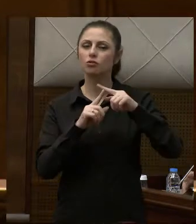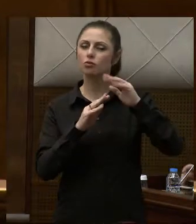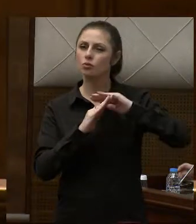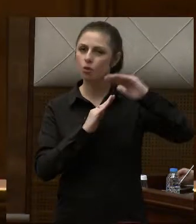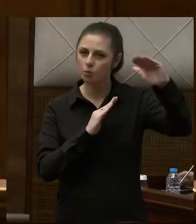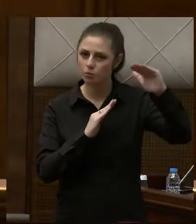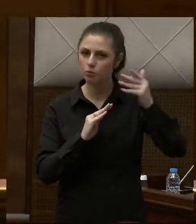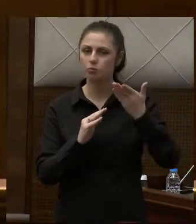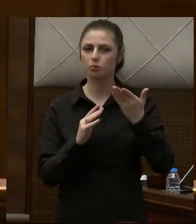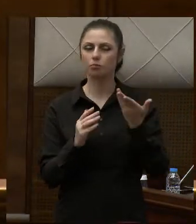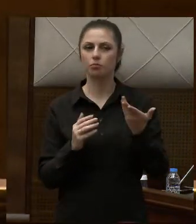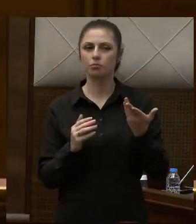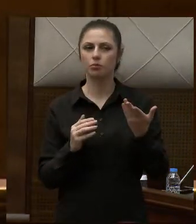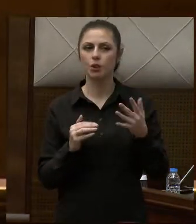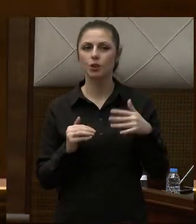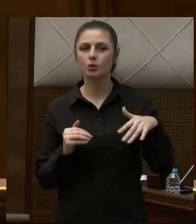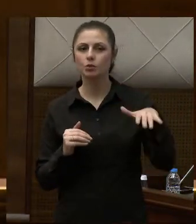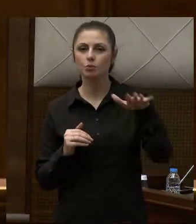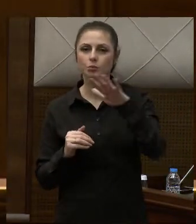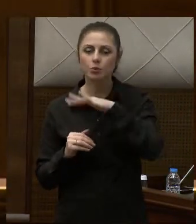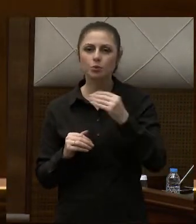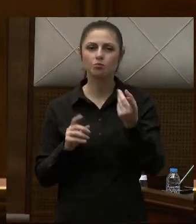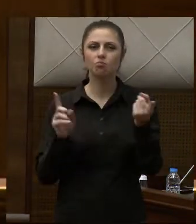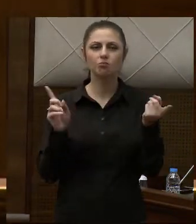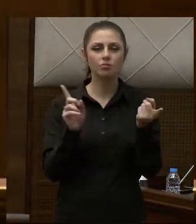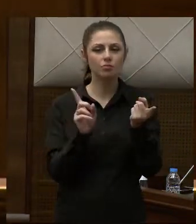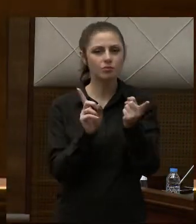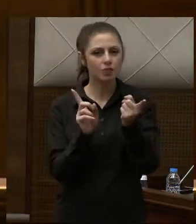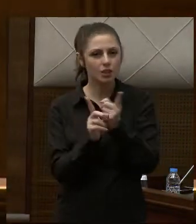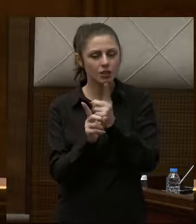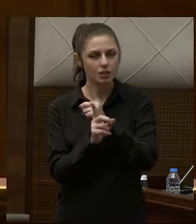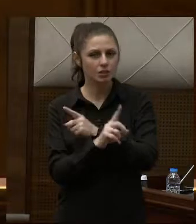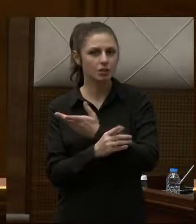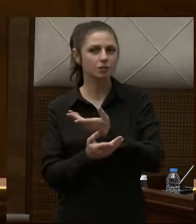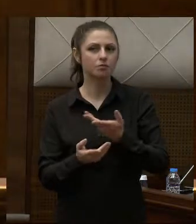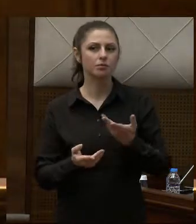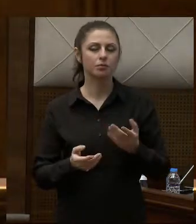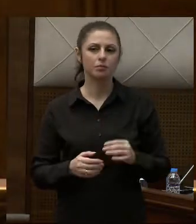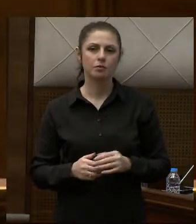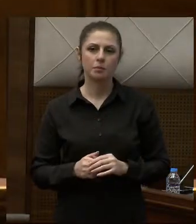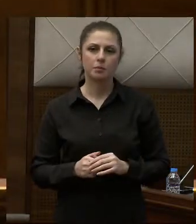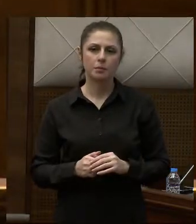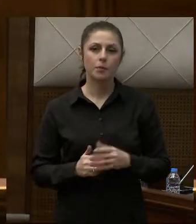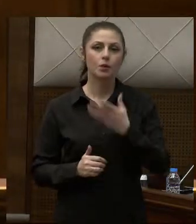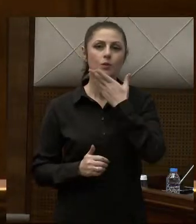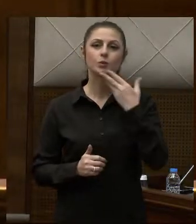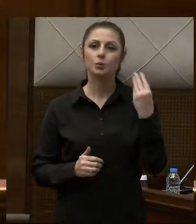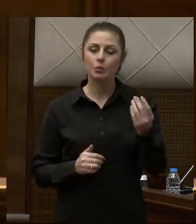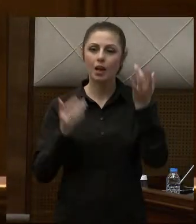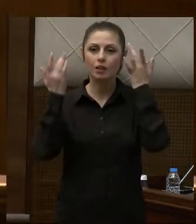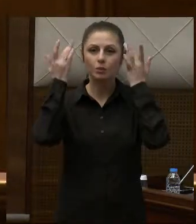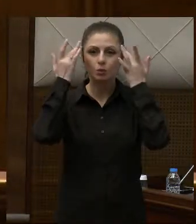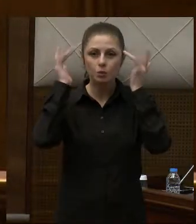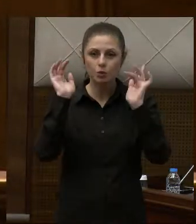toplumumuzun bütün çiçekleri, çeşitlilik arz eden güzel